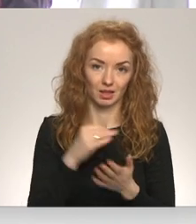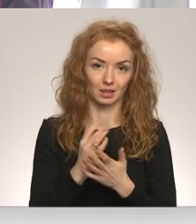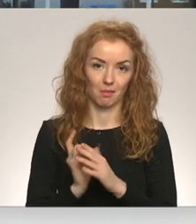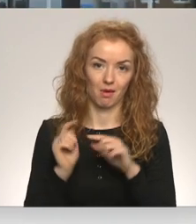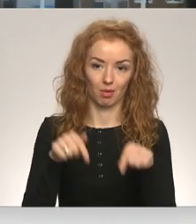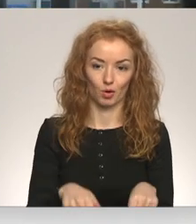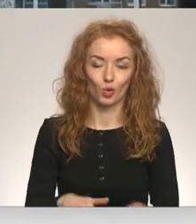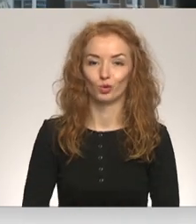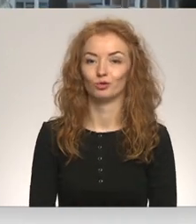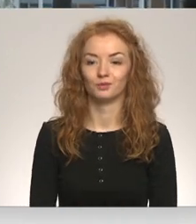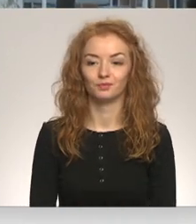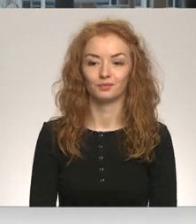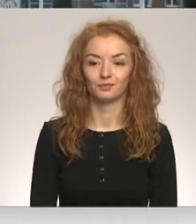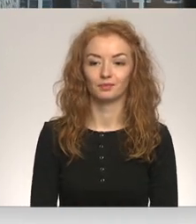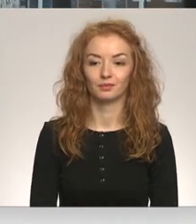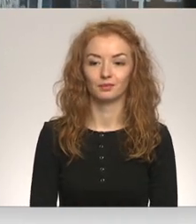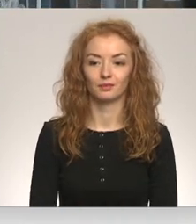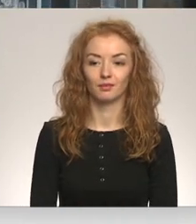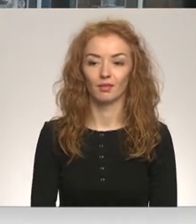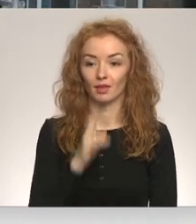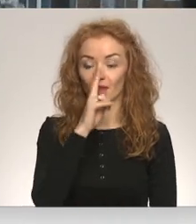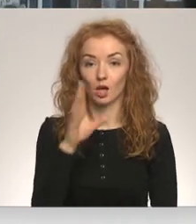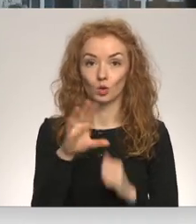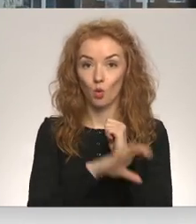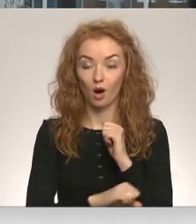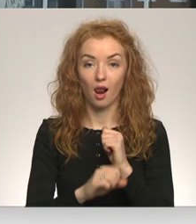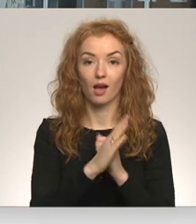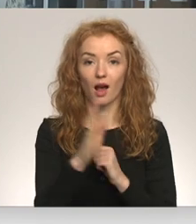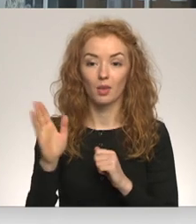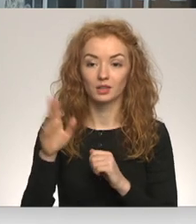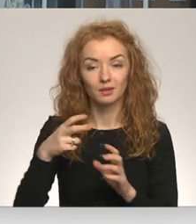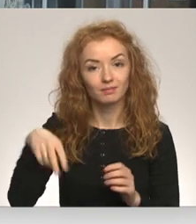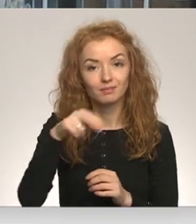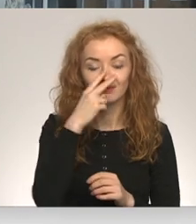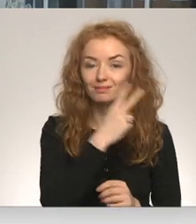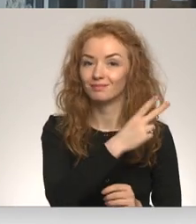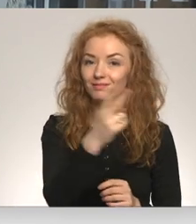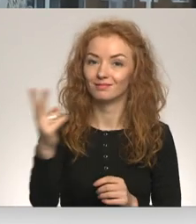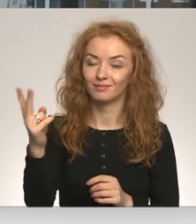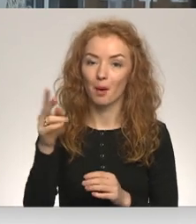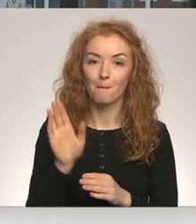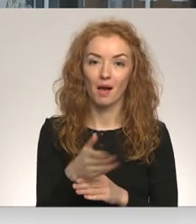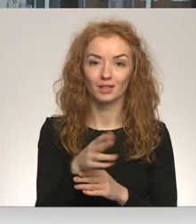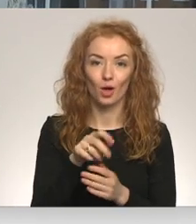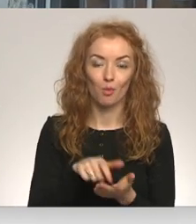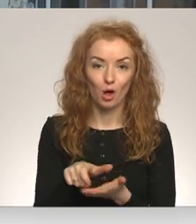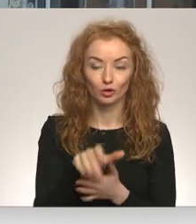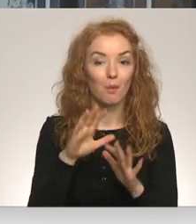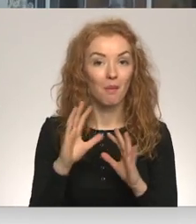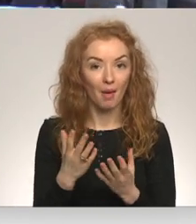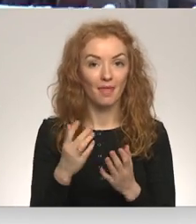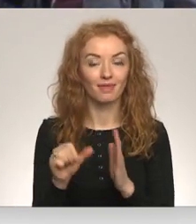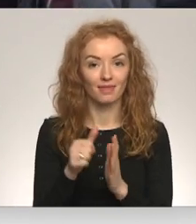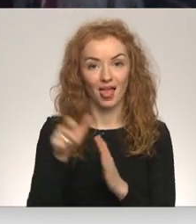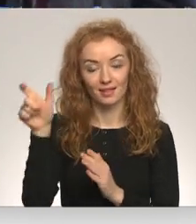atbraukuši. Jaunedēļas nogalē ik viens varēs izstaigāt ledus vidus objektu pastaigu maršrutu, bet telnieki cer,